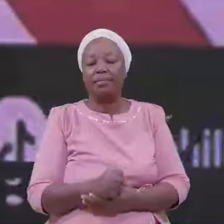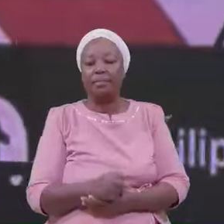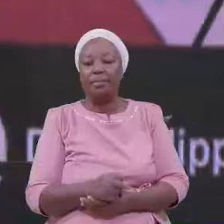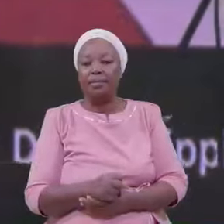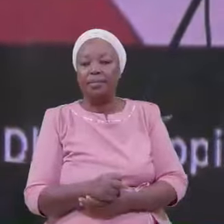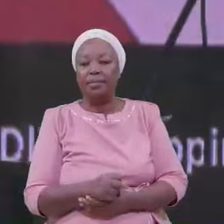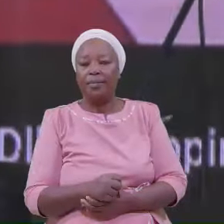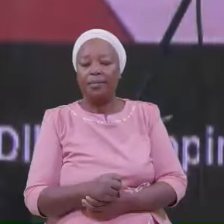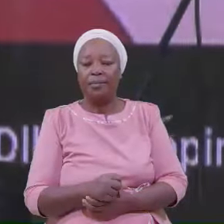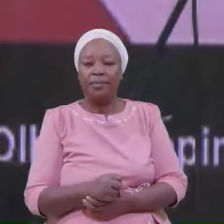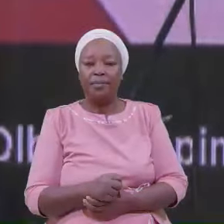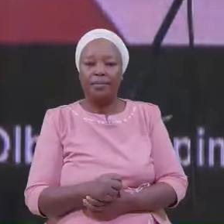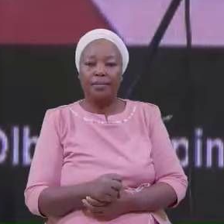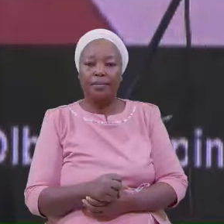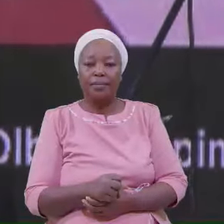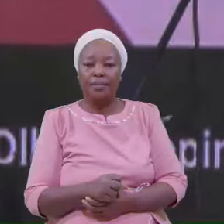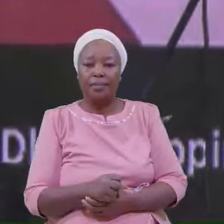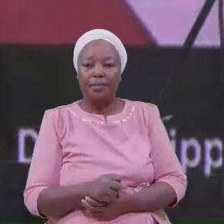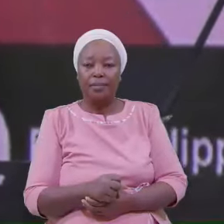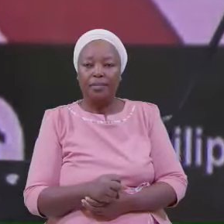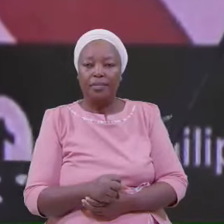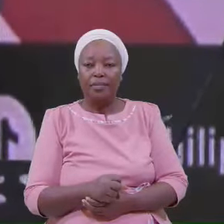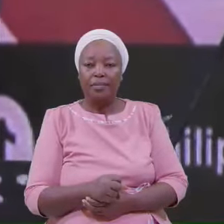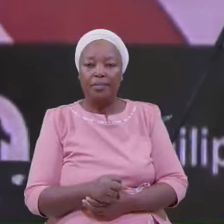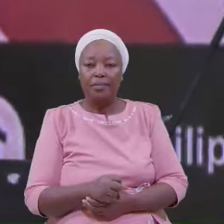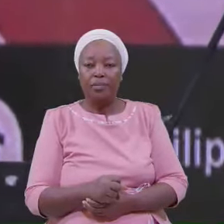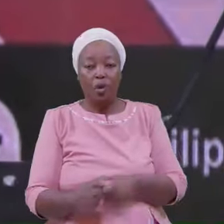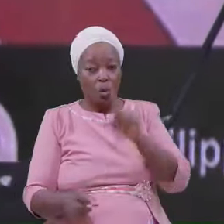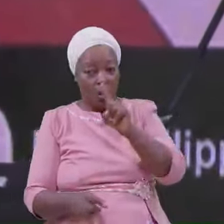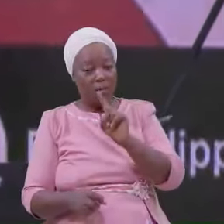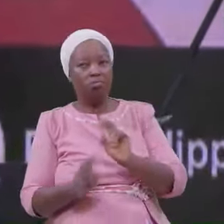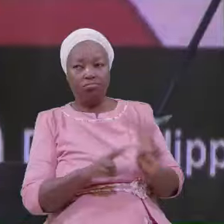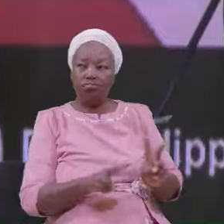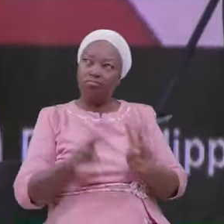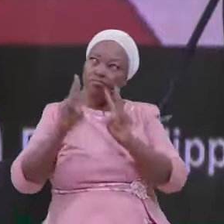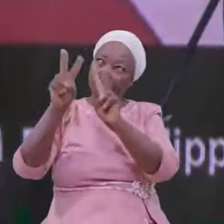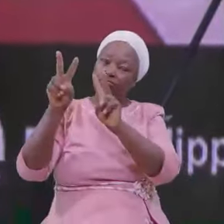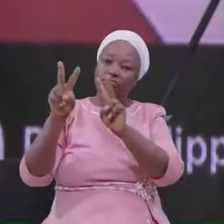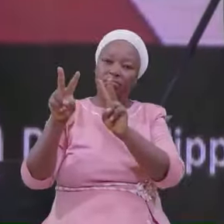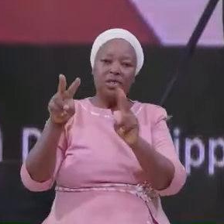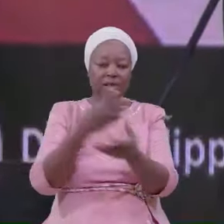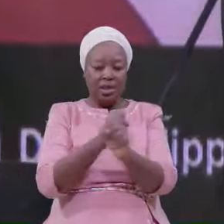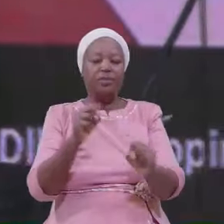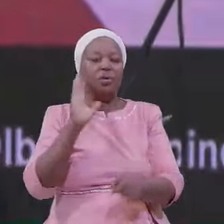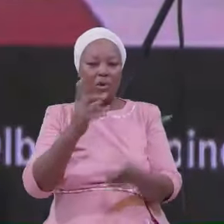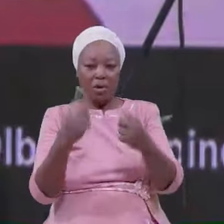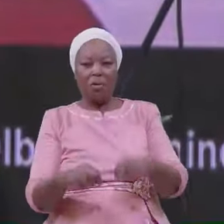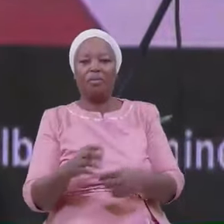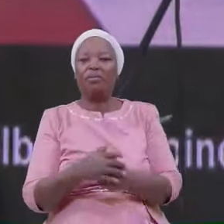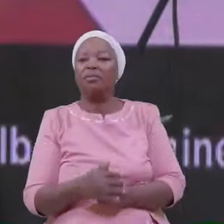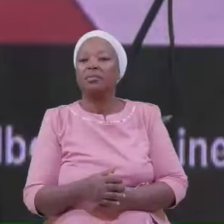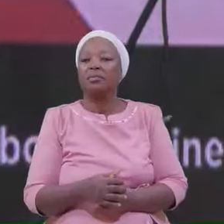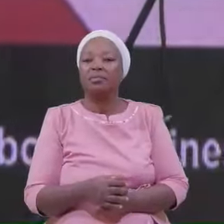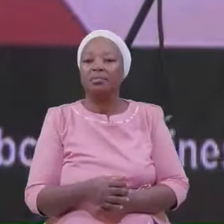napakahalaga sa sentence na ito. One look. Una. Salvation will come. Tumingin.